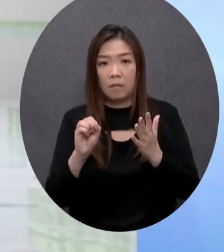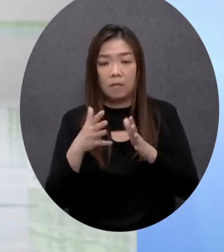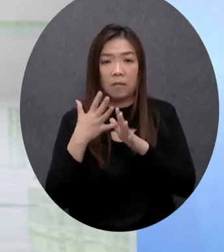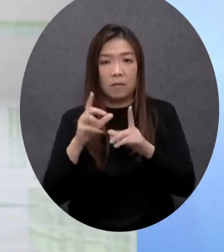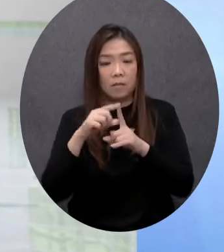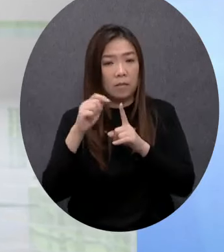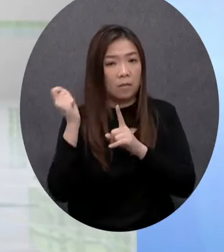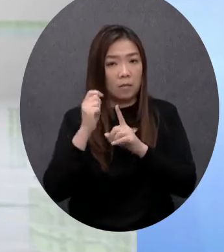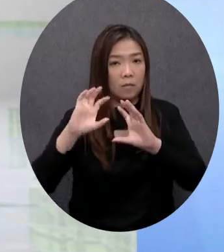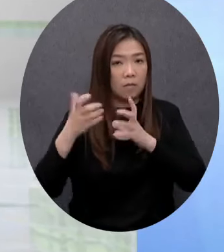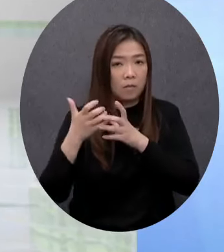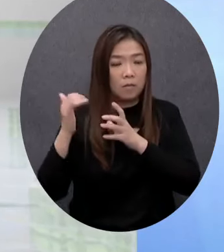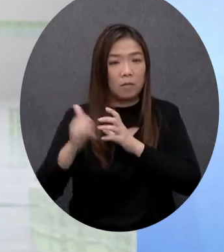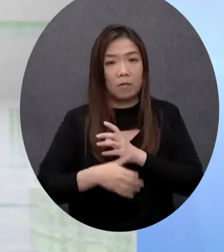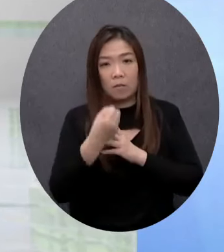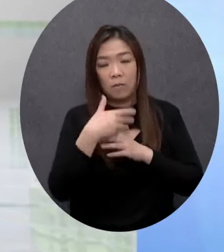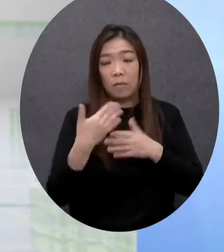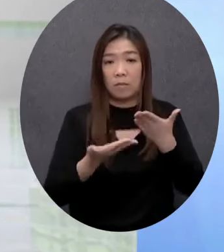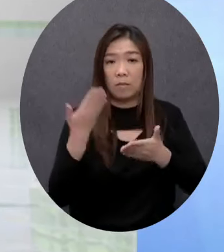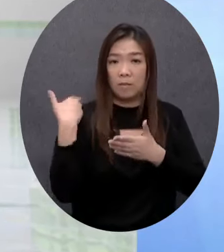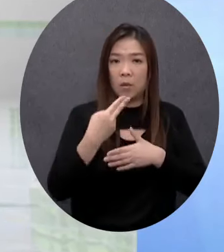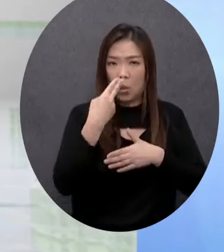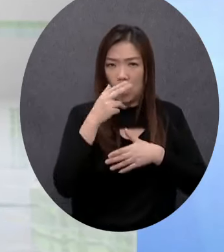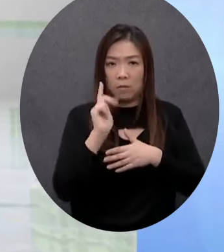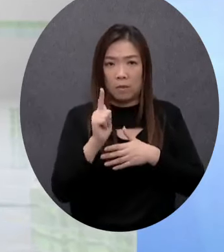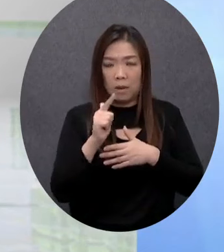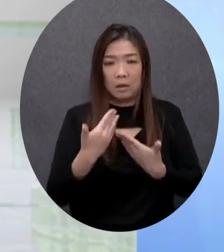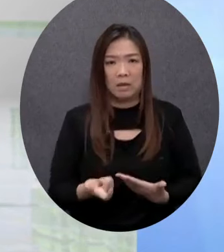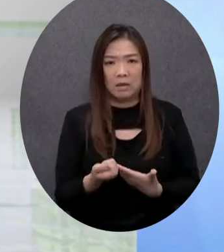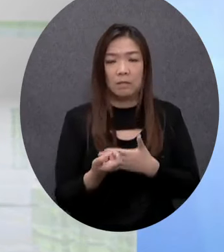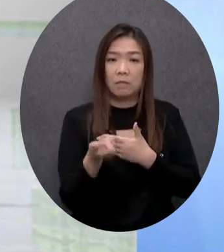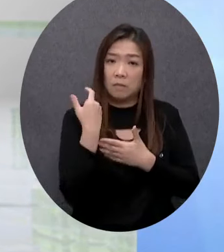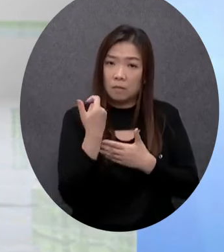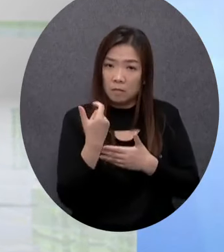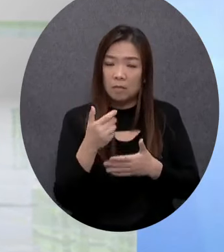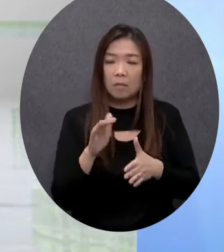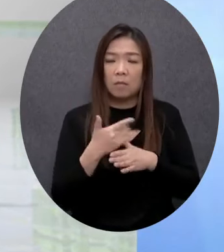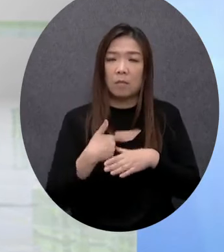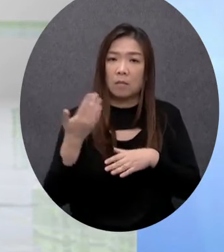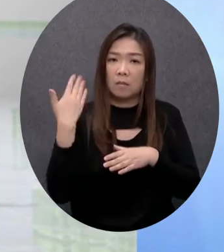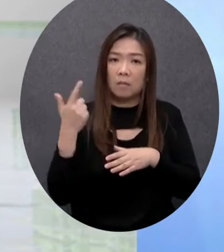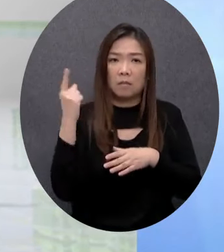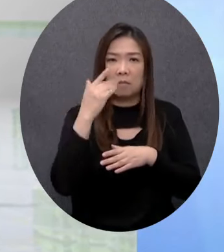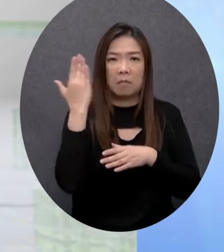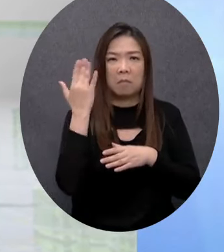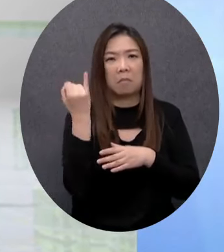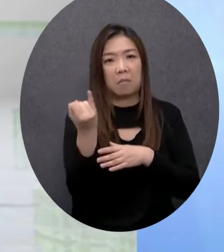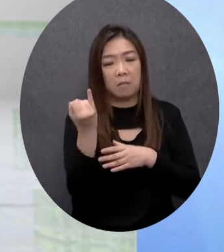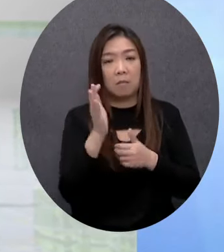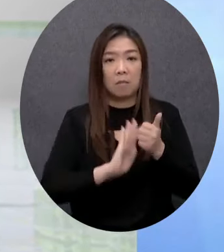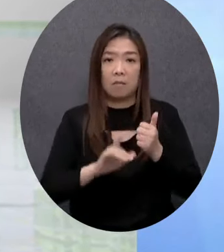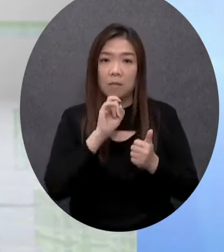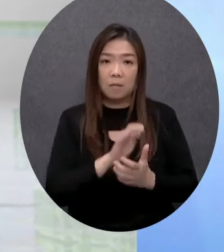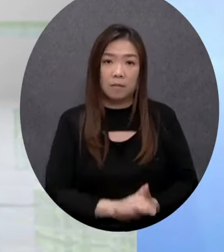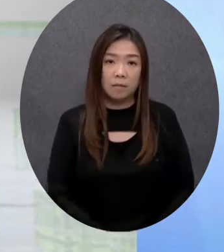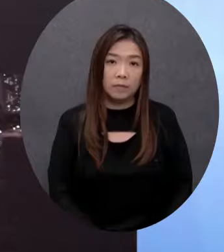前的乐观预期的大约800个少，认为是受到早前恶劣天气影响。